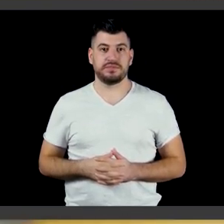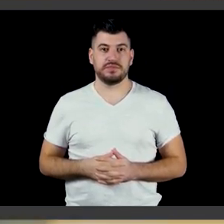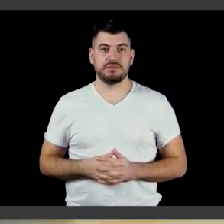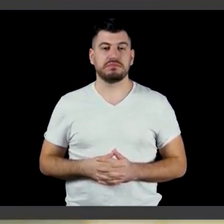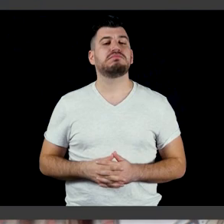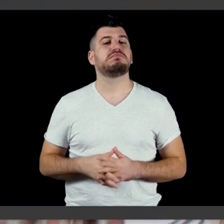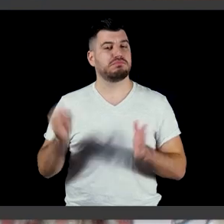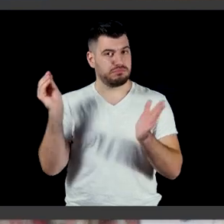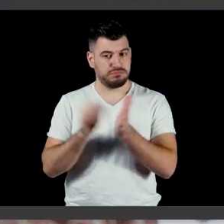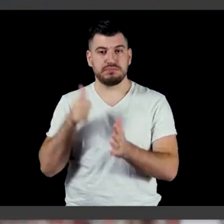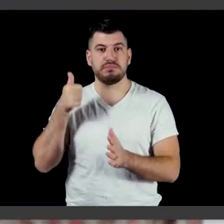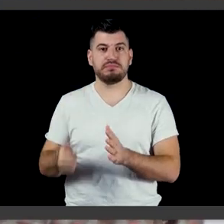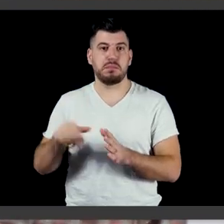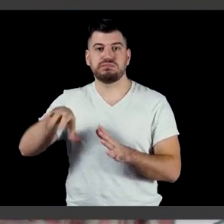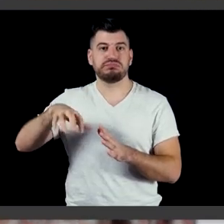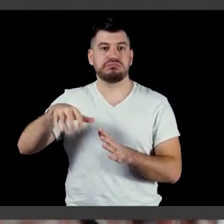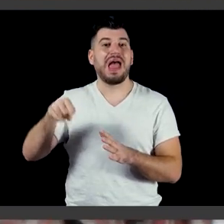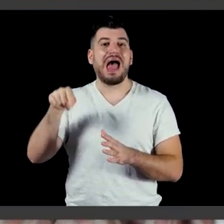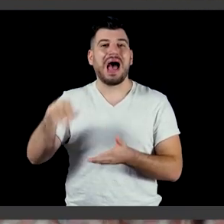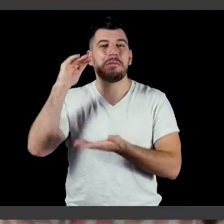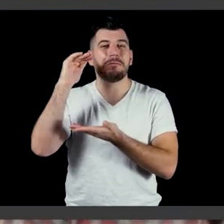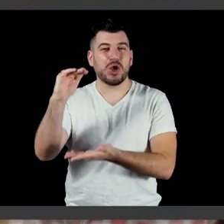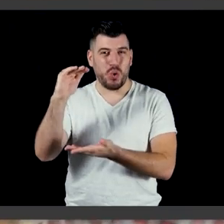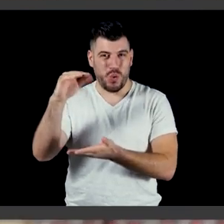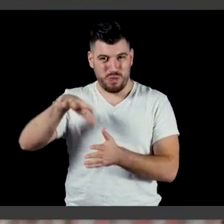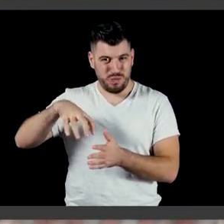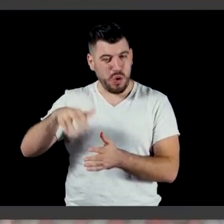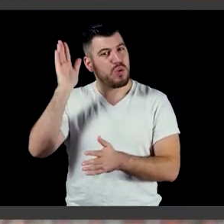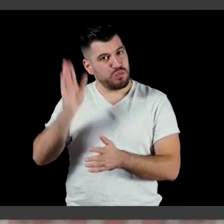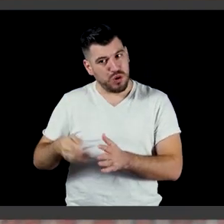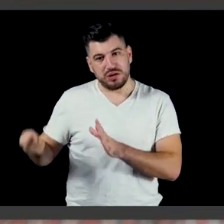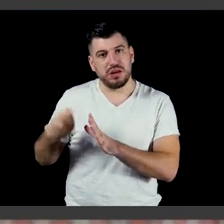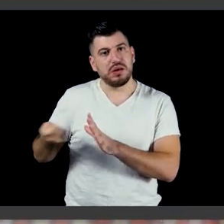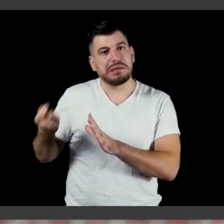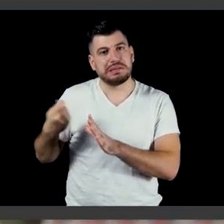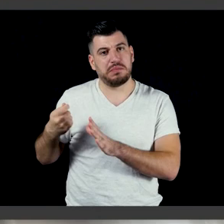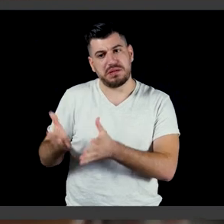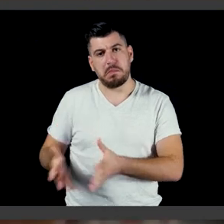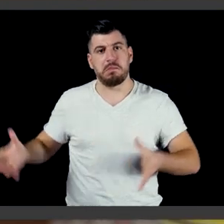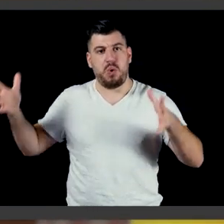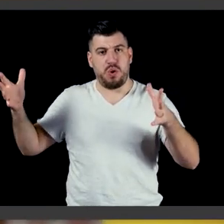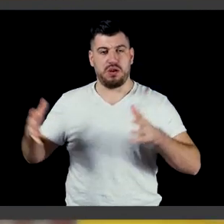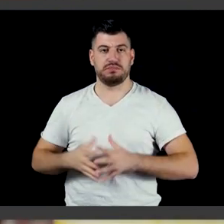και χτυπάω ξανά στο μίξερ. Σε περίπτωση που το μίξερ δεν είναι τόσο μεγάλο, αυτά μπορείτε να τα ανακατέψετε και με ένα σύρμα με ένα μεγάλο μπολ, εντάξει.